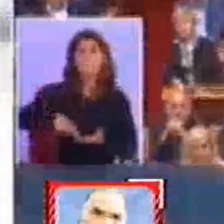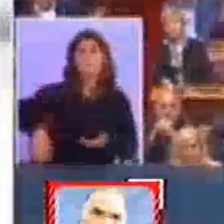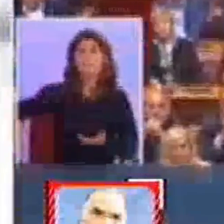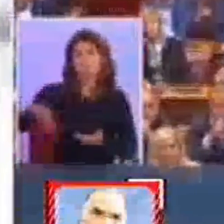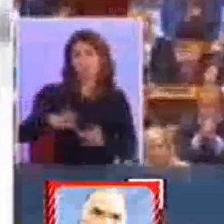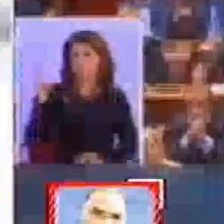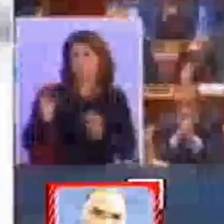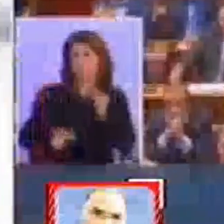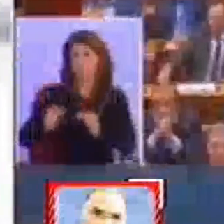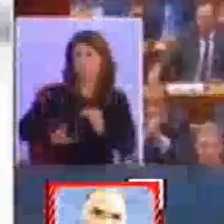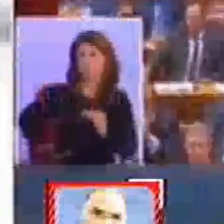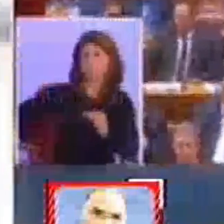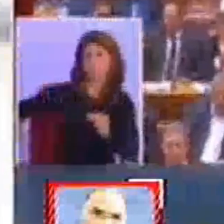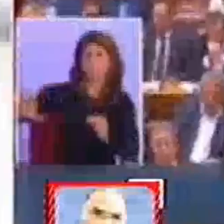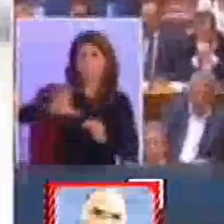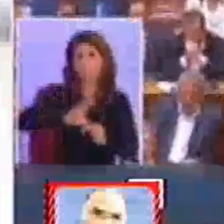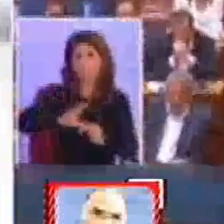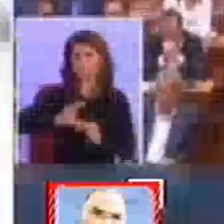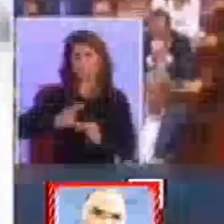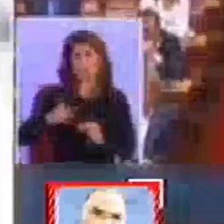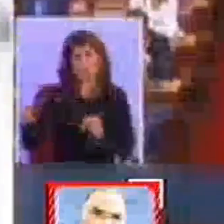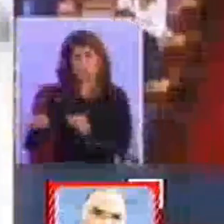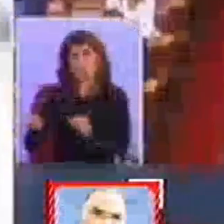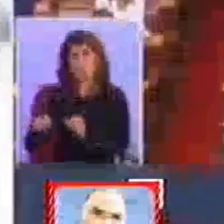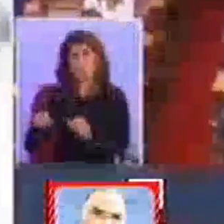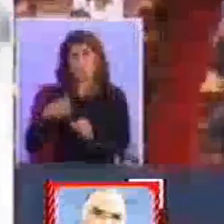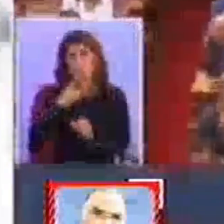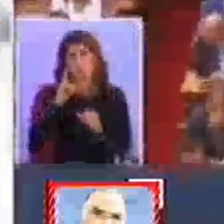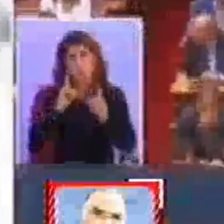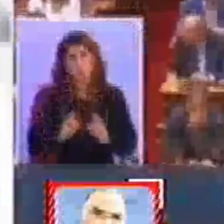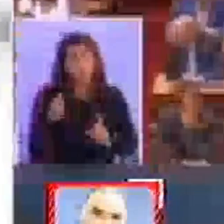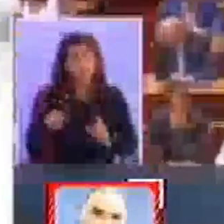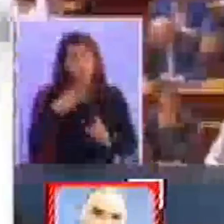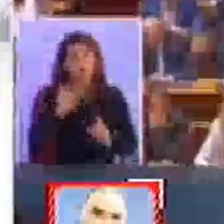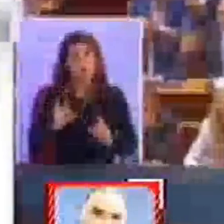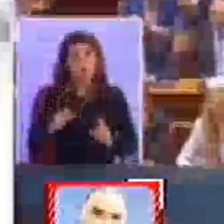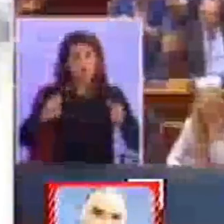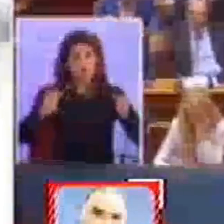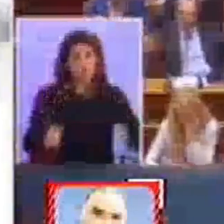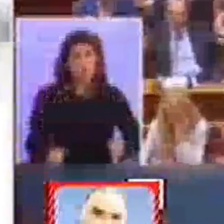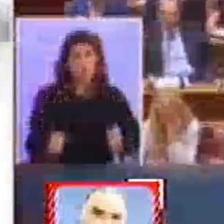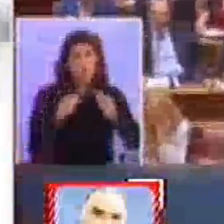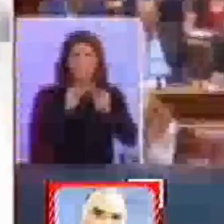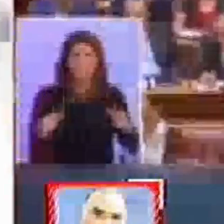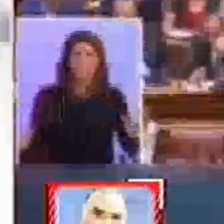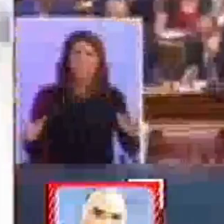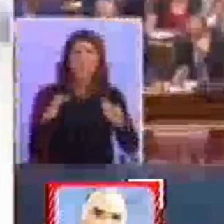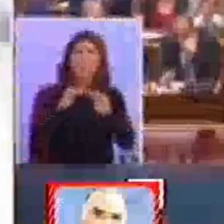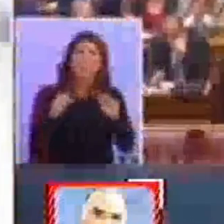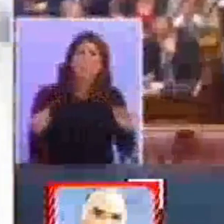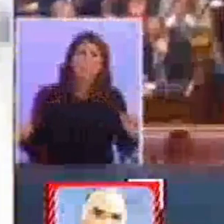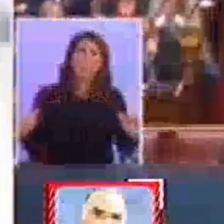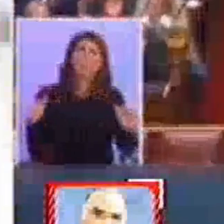ένα φόνο. Μιλάμε λογικά τώρα, καταλάβατε. Δεν νομίζω, αλλά τέλος πάντων. Κατάλαβα τι εννοείτε. Ναι, μάλιστα. Ότι τα στοιχεία